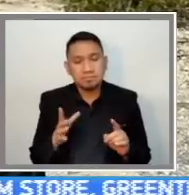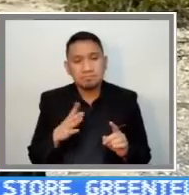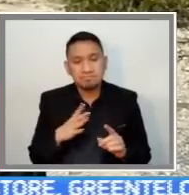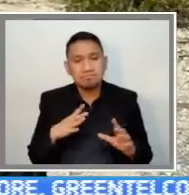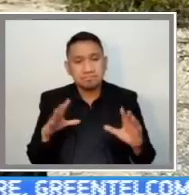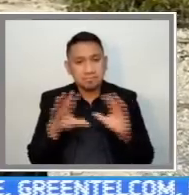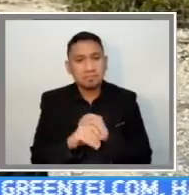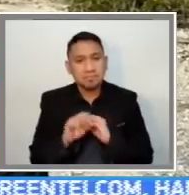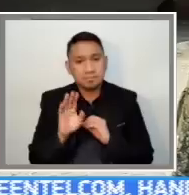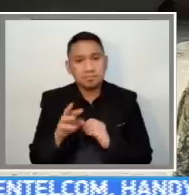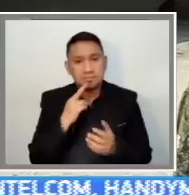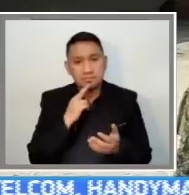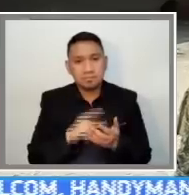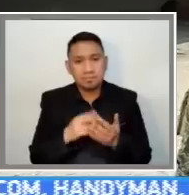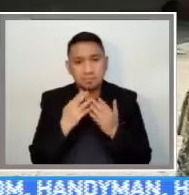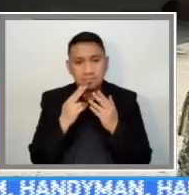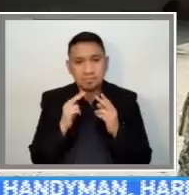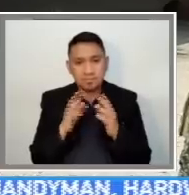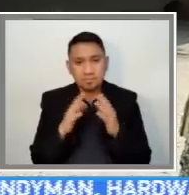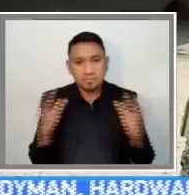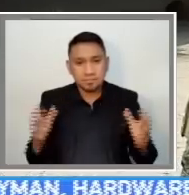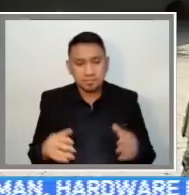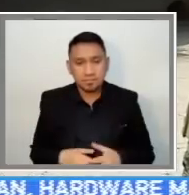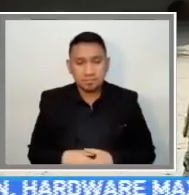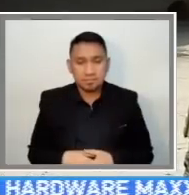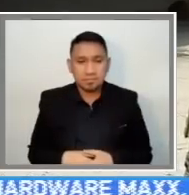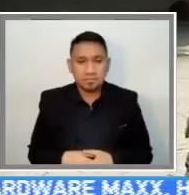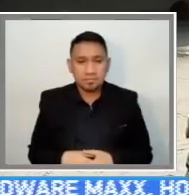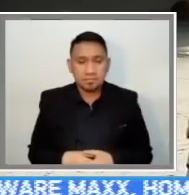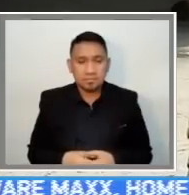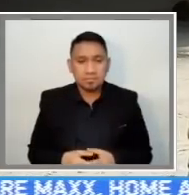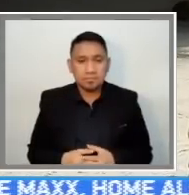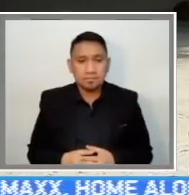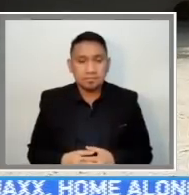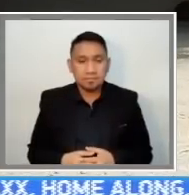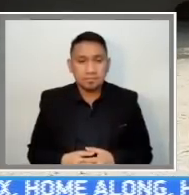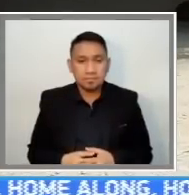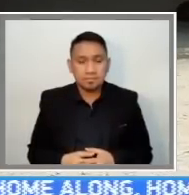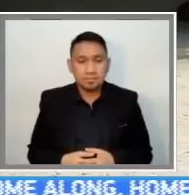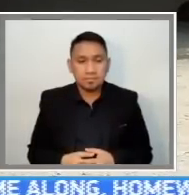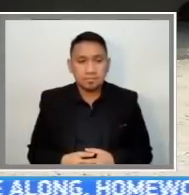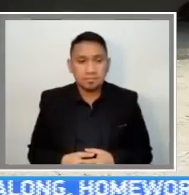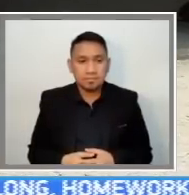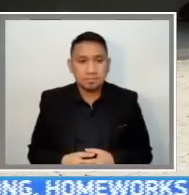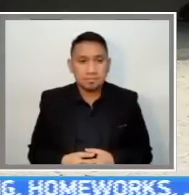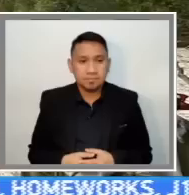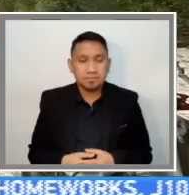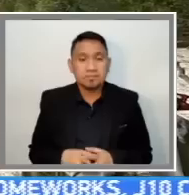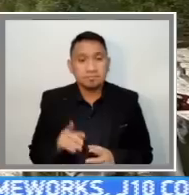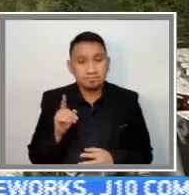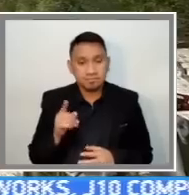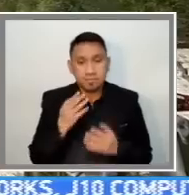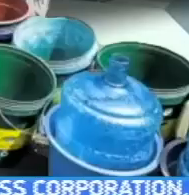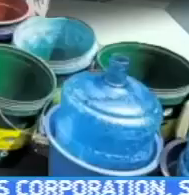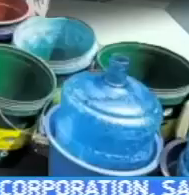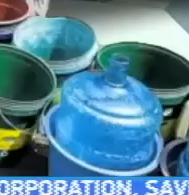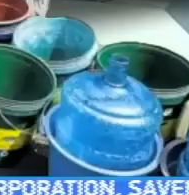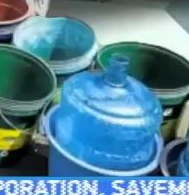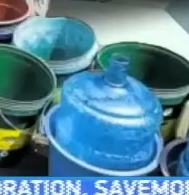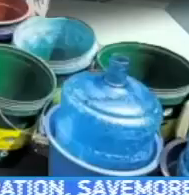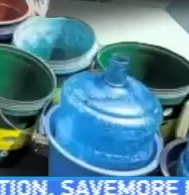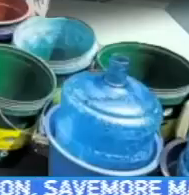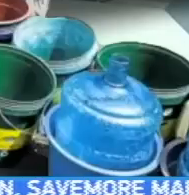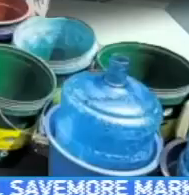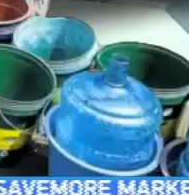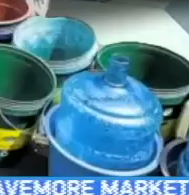ulat. Maraming salamat po sa inyo. Hindi po. Salamat po. Si Basilan PDR Remo Chief Nixon Alonzo.